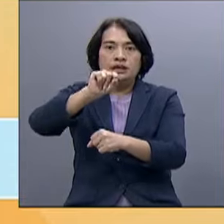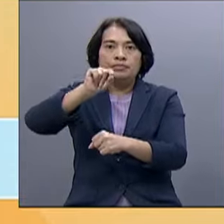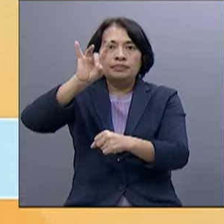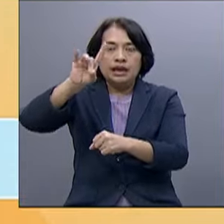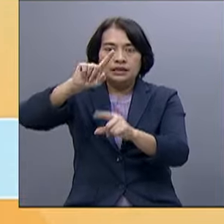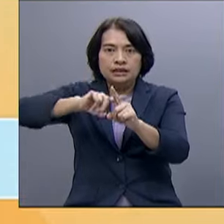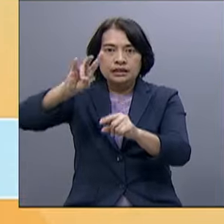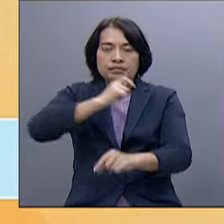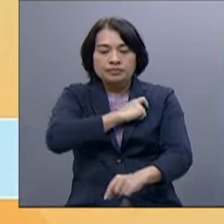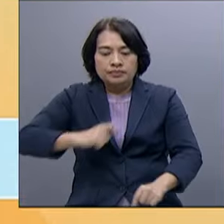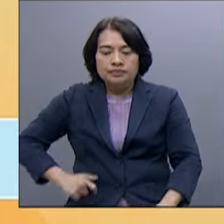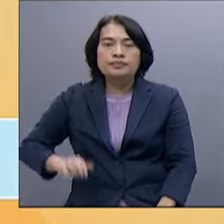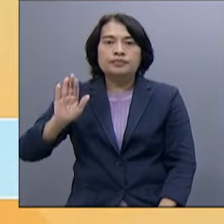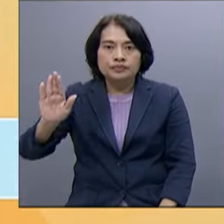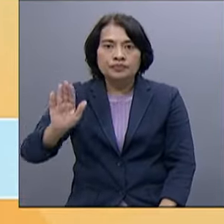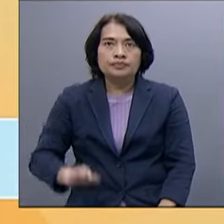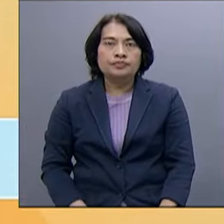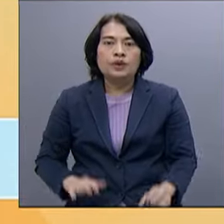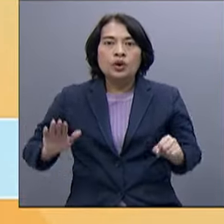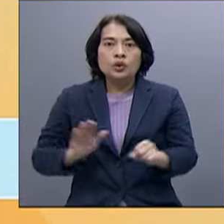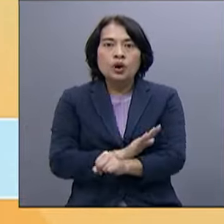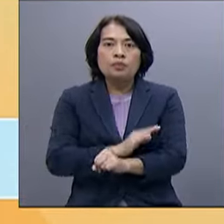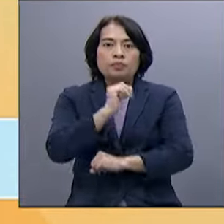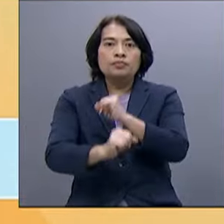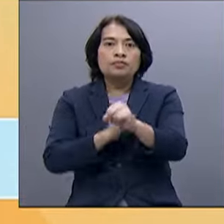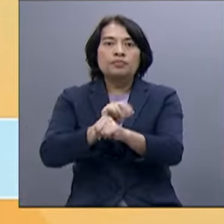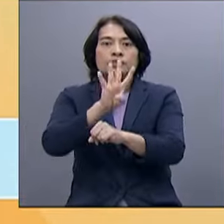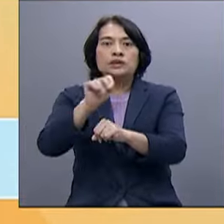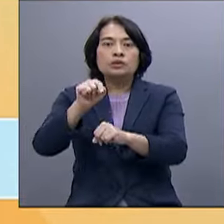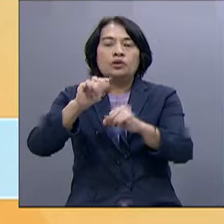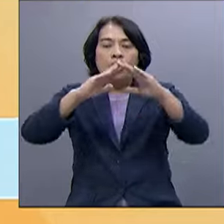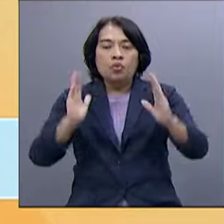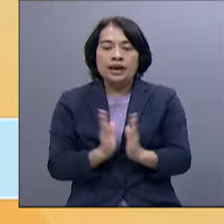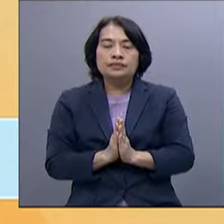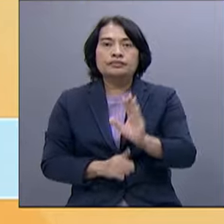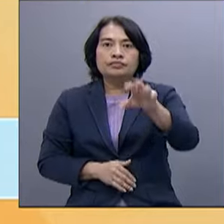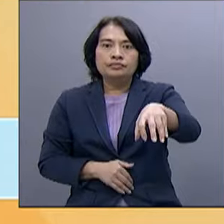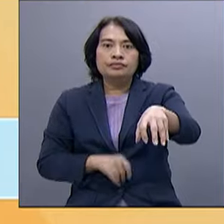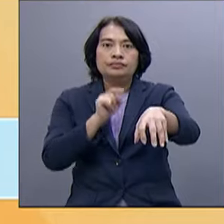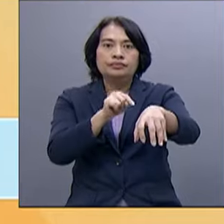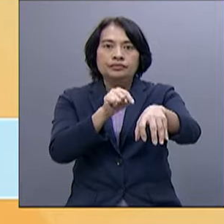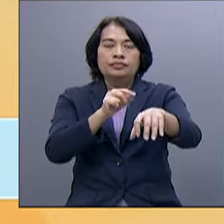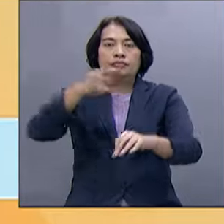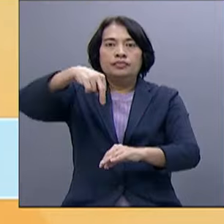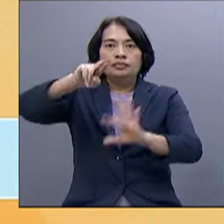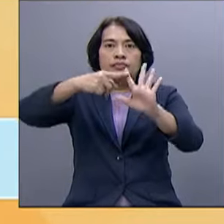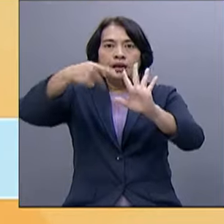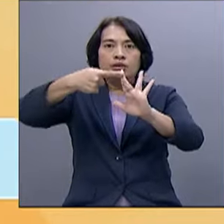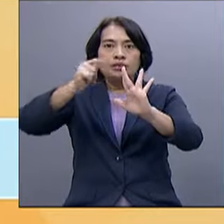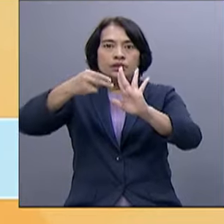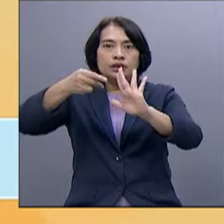ก็คือวาระครบ400ปีของวัดพระพุทธบาทซึ่งตามเรื่องเล่าบอกว่าสร้างตั้ง